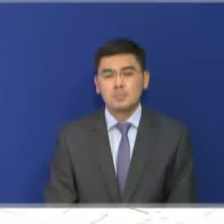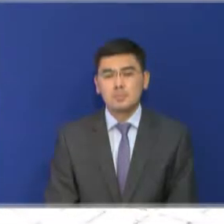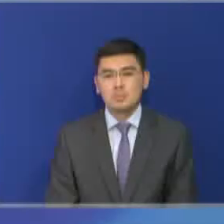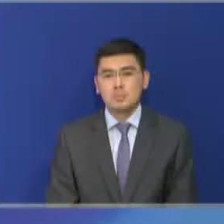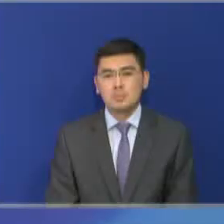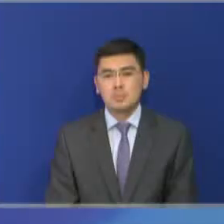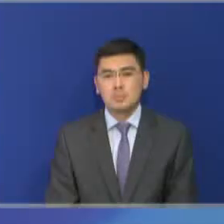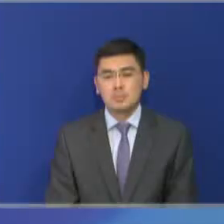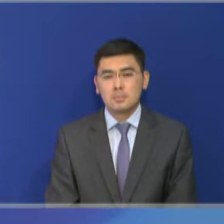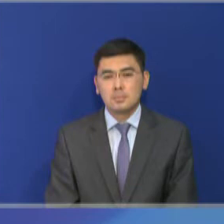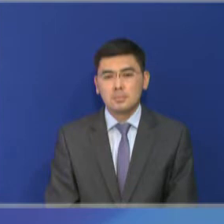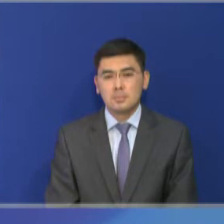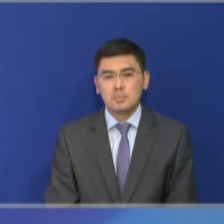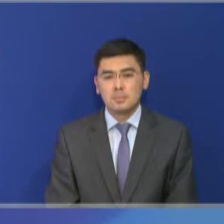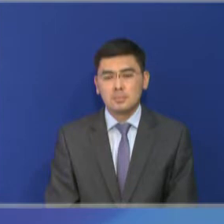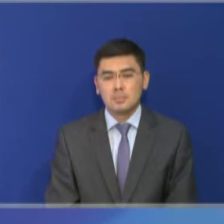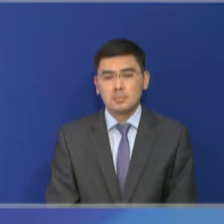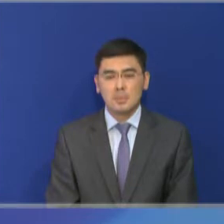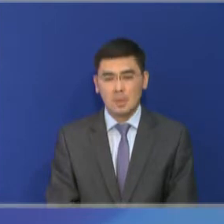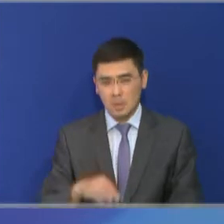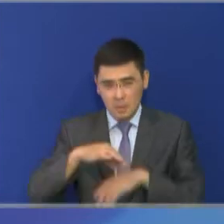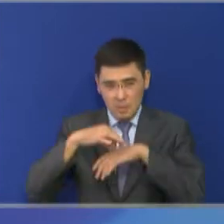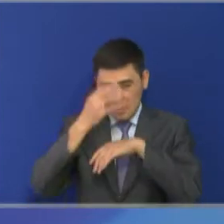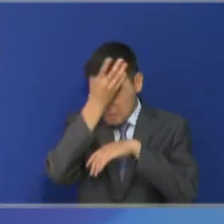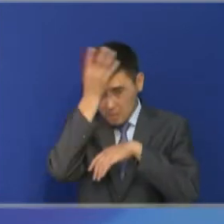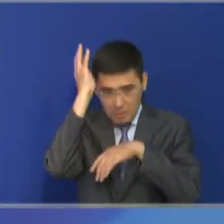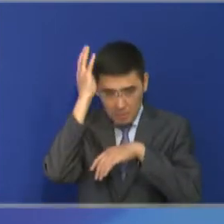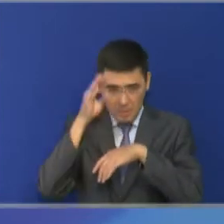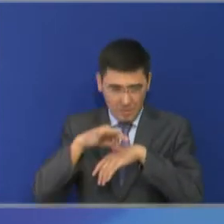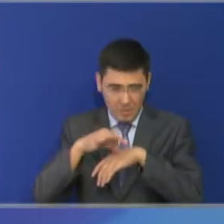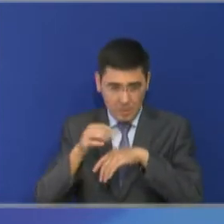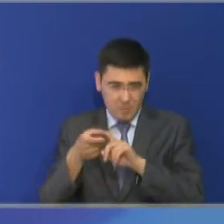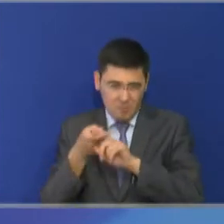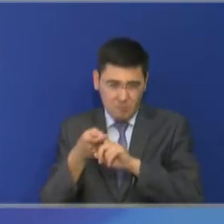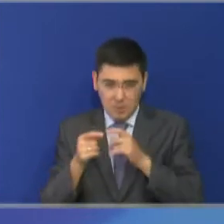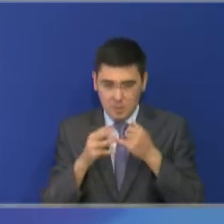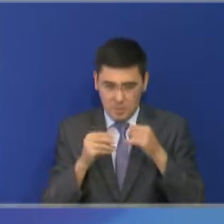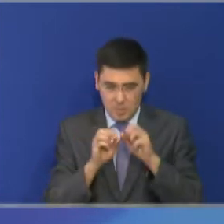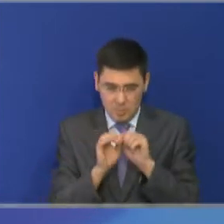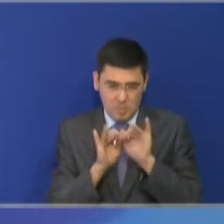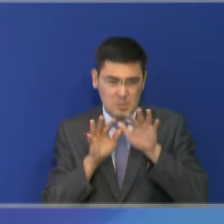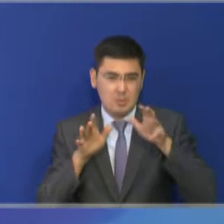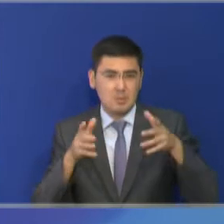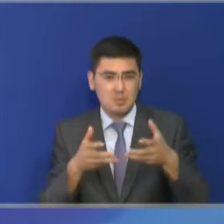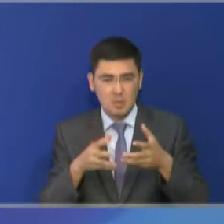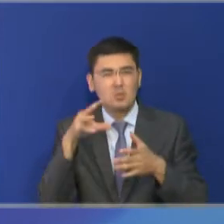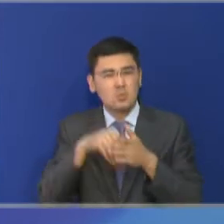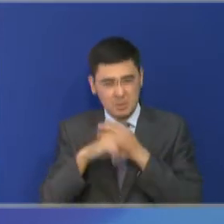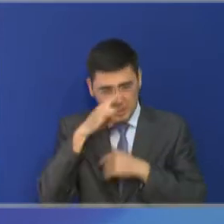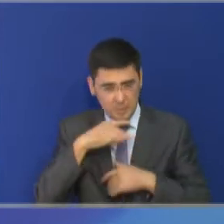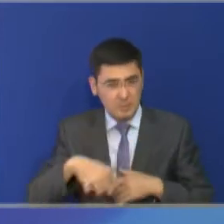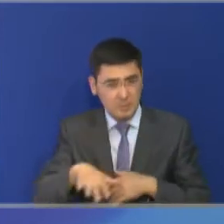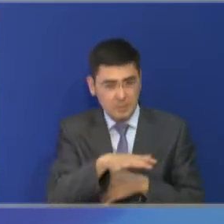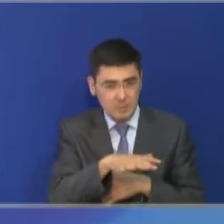телеарнасы. Бар әлемді шарпыған коронавирус пандемиясы біздің елді де сырт айналып өткен жоқ. Қазақстандықтар 2